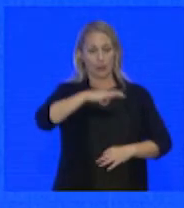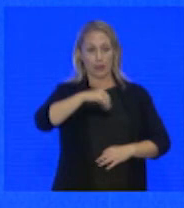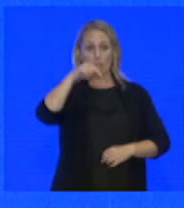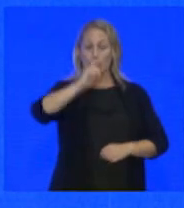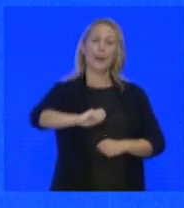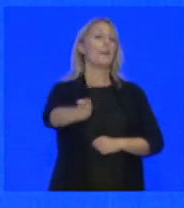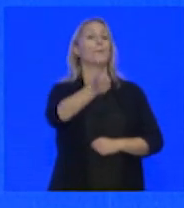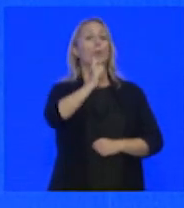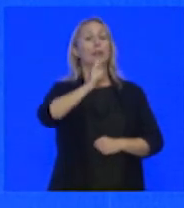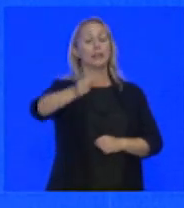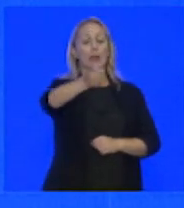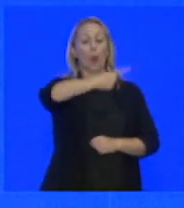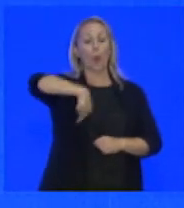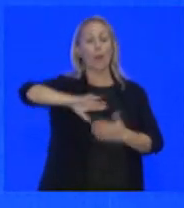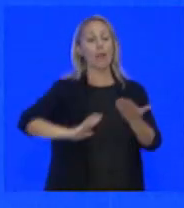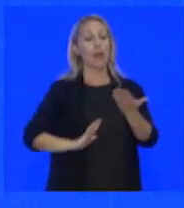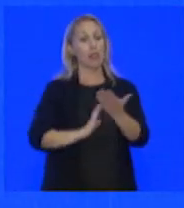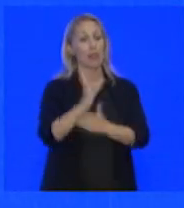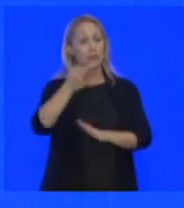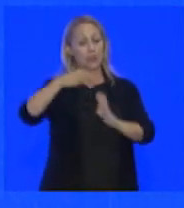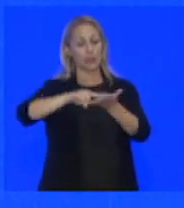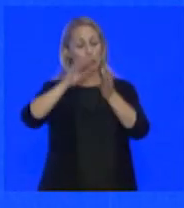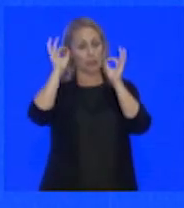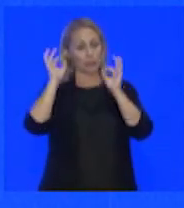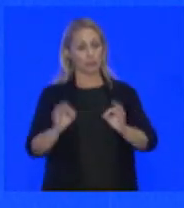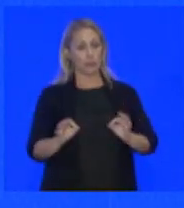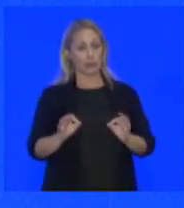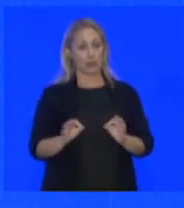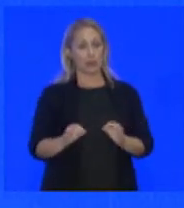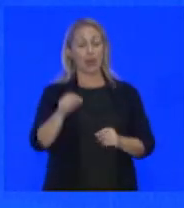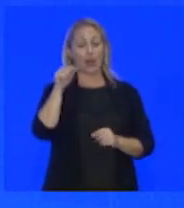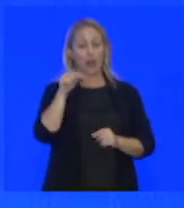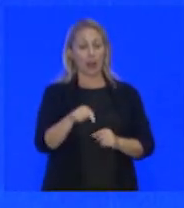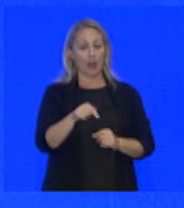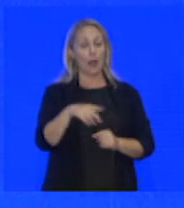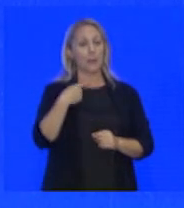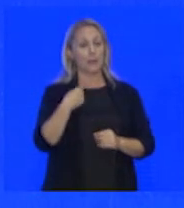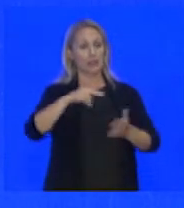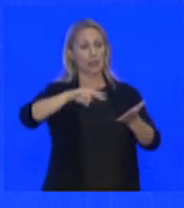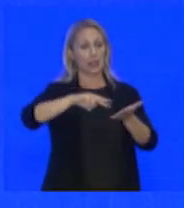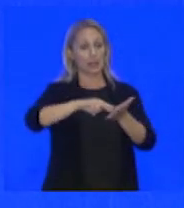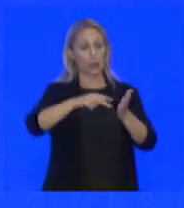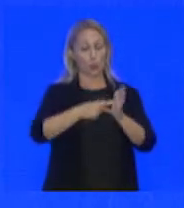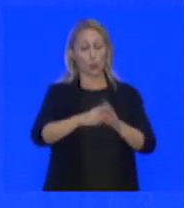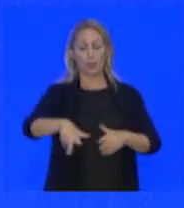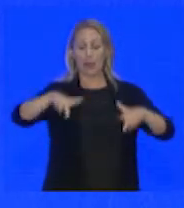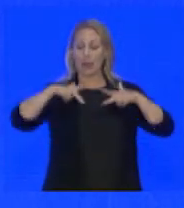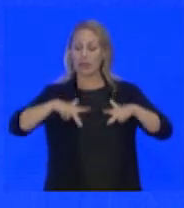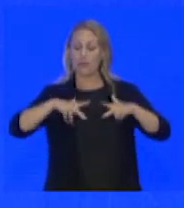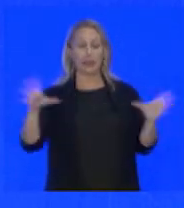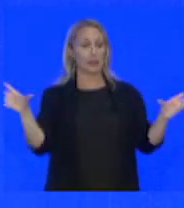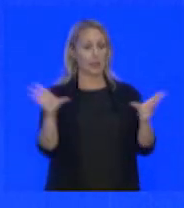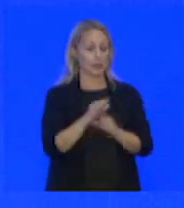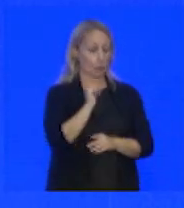ανάπτυξης για όλους μπορεί να εκδηλώνεται κυρίως στην οικονομία. Προς αυτήν όμως συγκλίνουν τελικά όλες οι πολιτικές της κυβέρνησης. Η παιδεία,